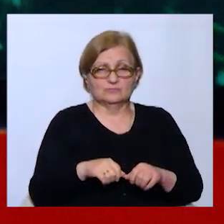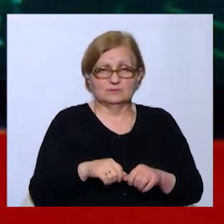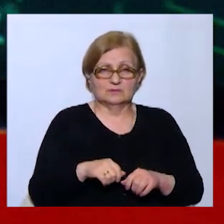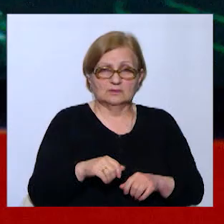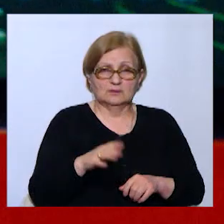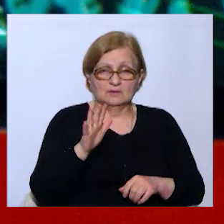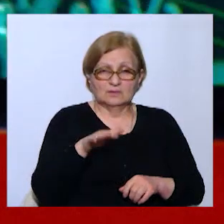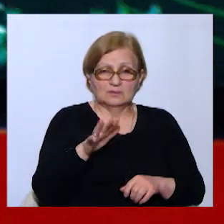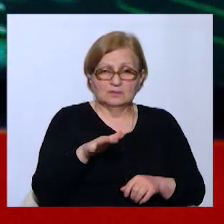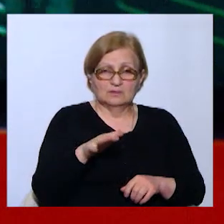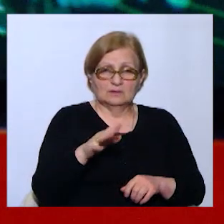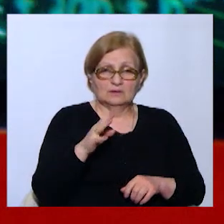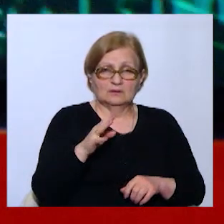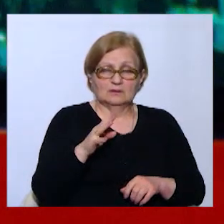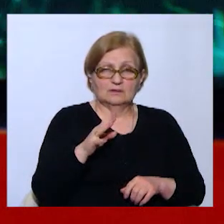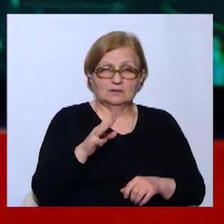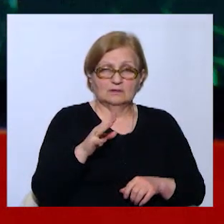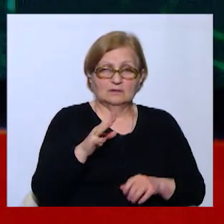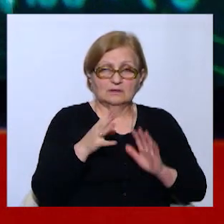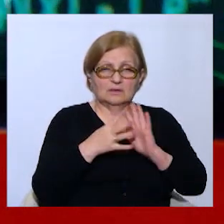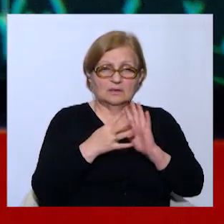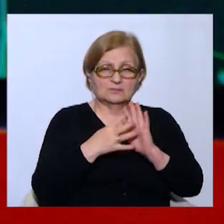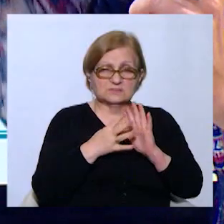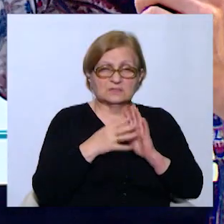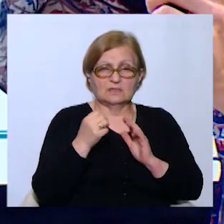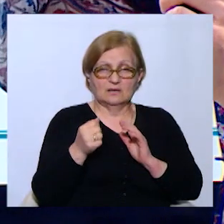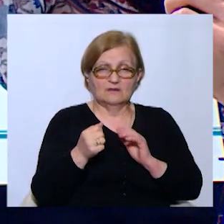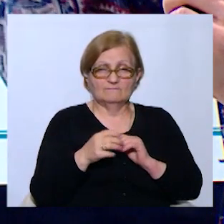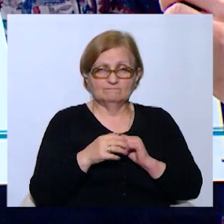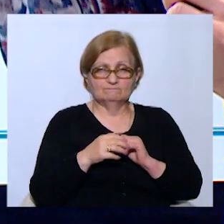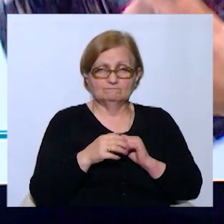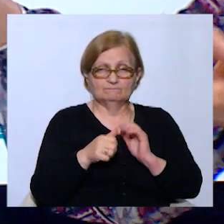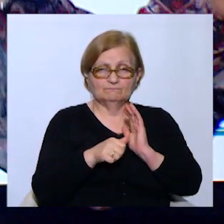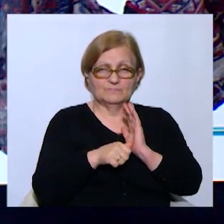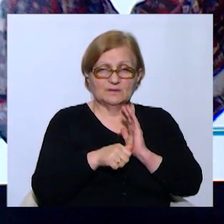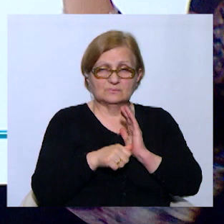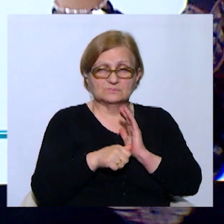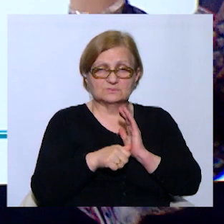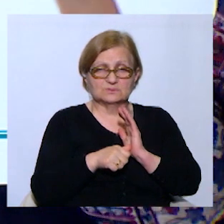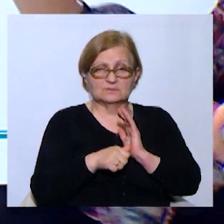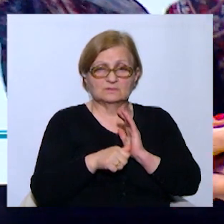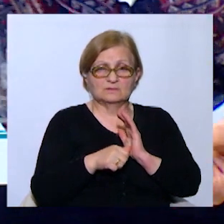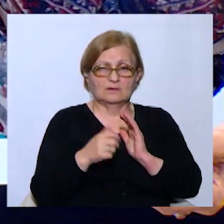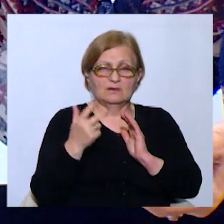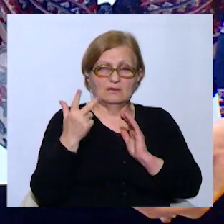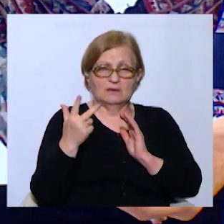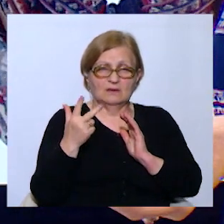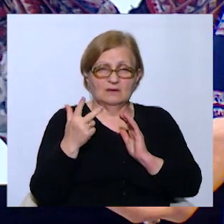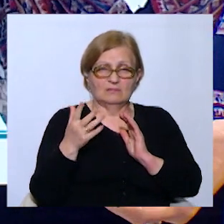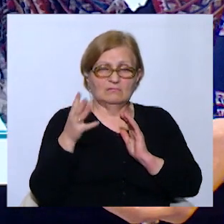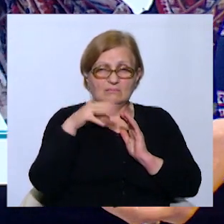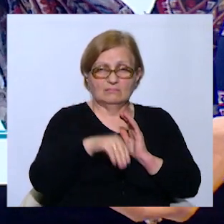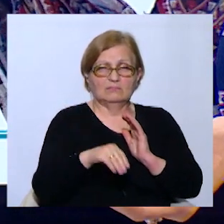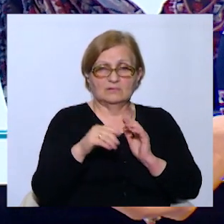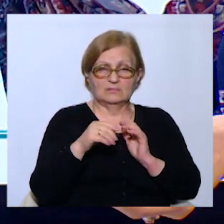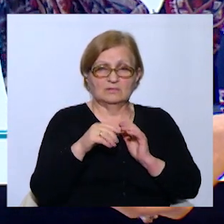5 ცალია და 4 ცალია, მაქვს ესე იგი 9a, 6b და ავიღე 3b. ანუ